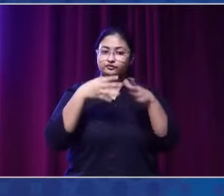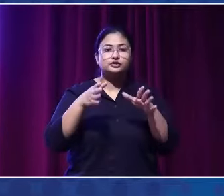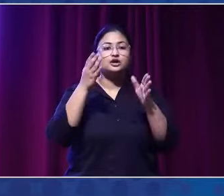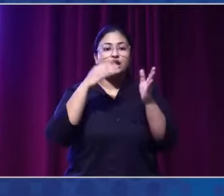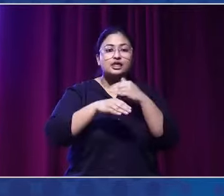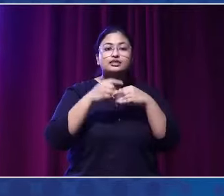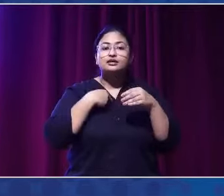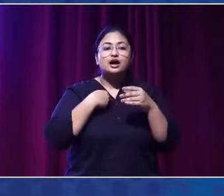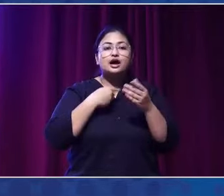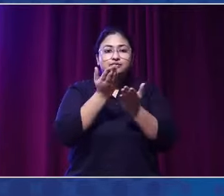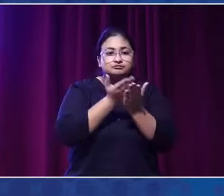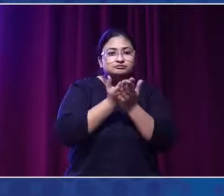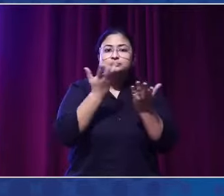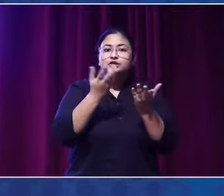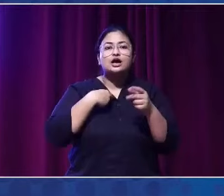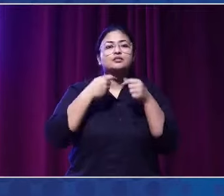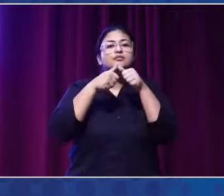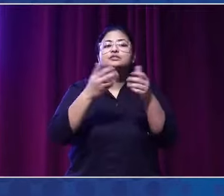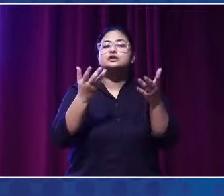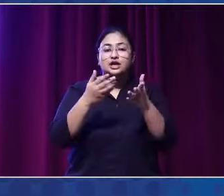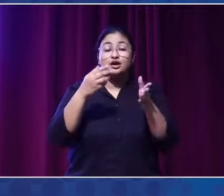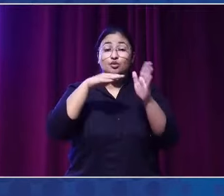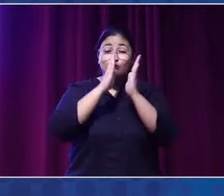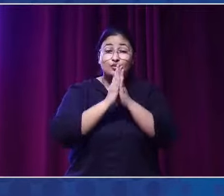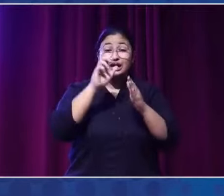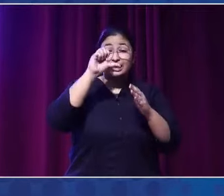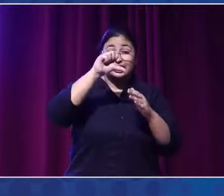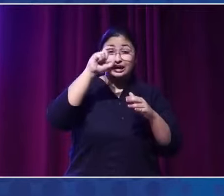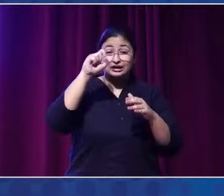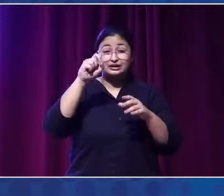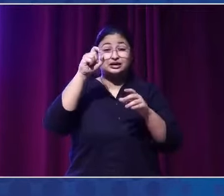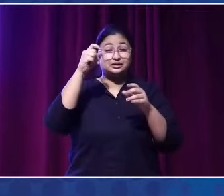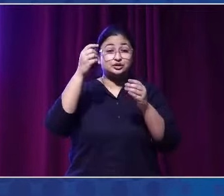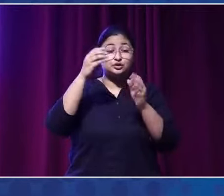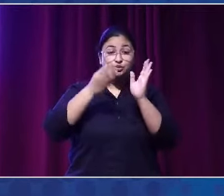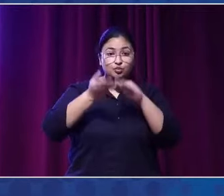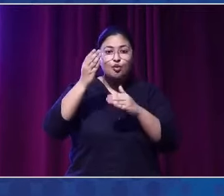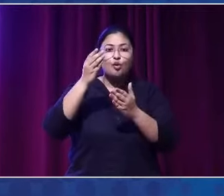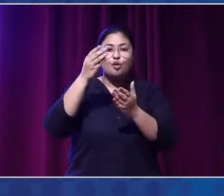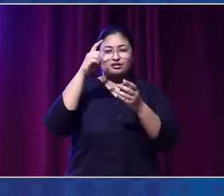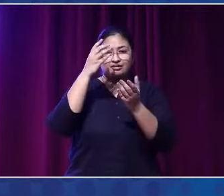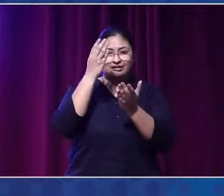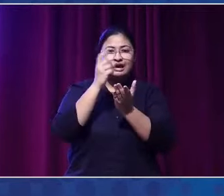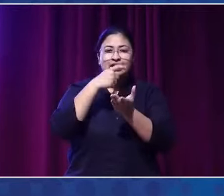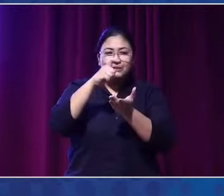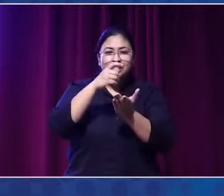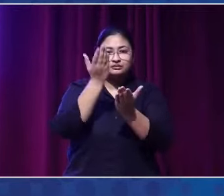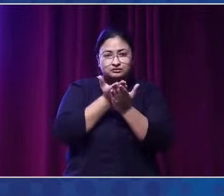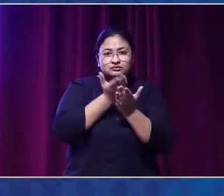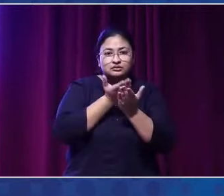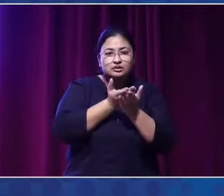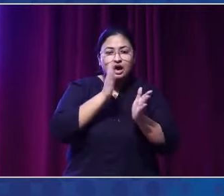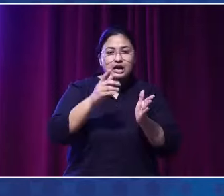दिया. Over 90% of 495 major complaints which we received, we have conveyed it through the